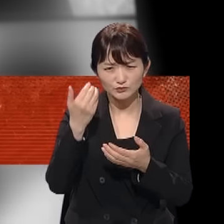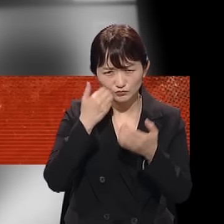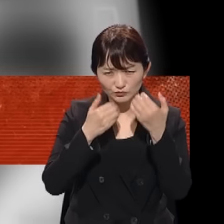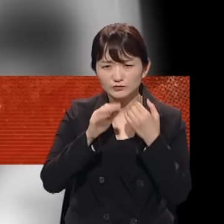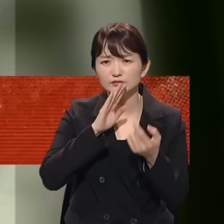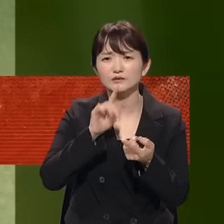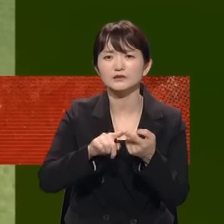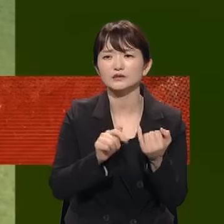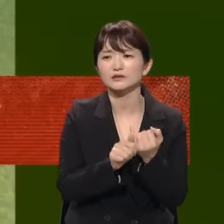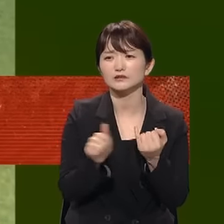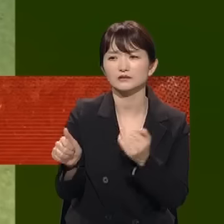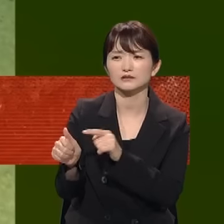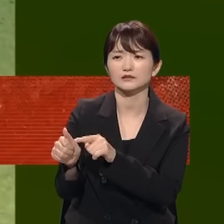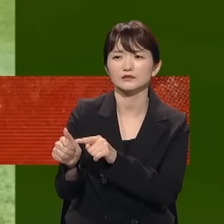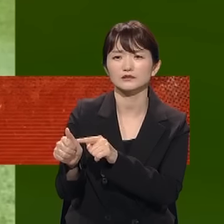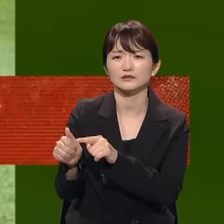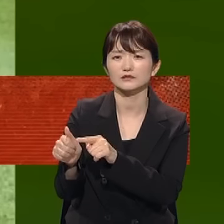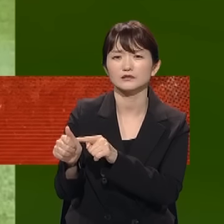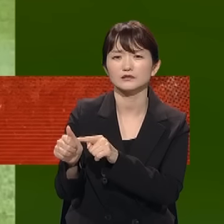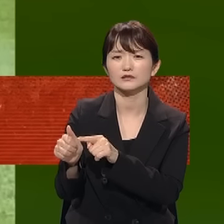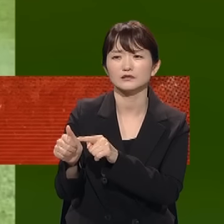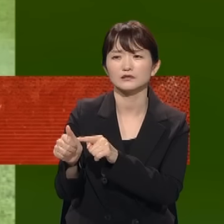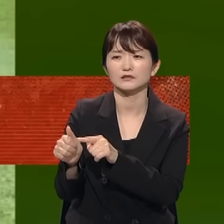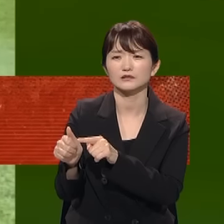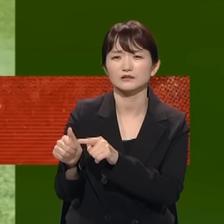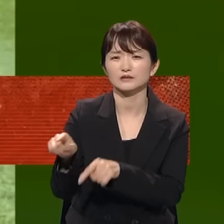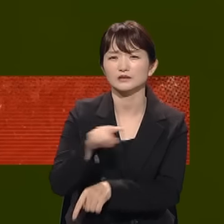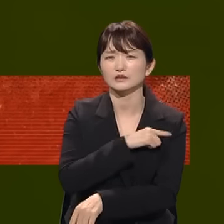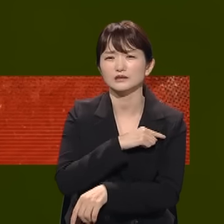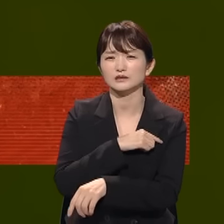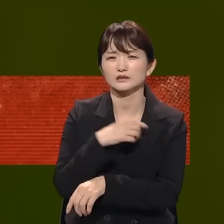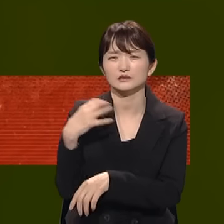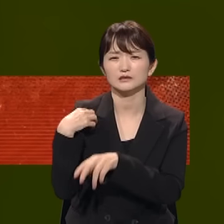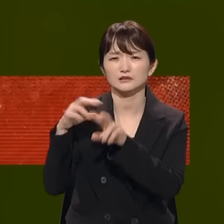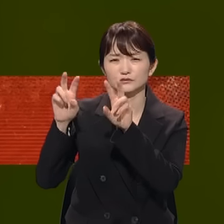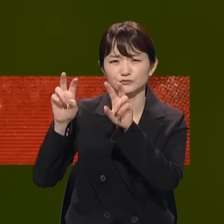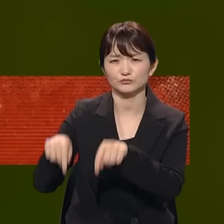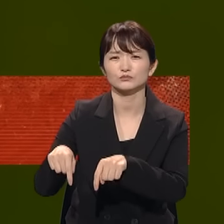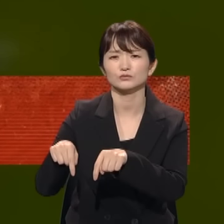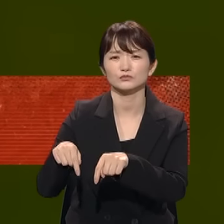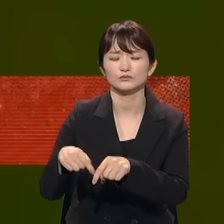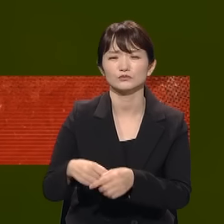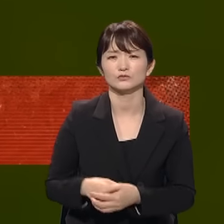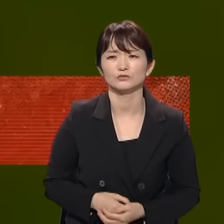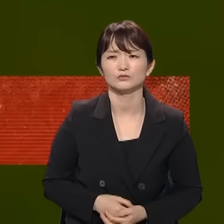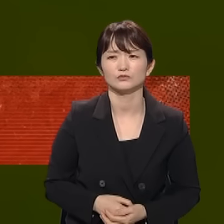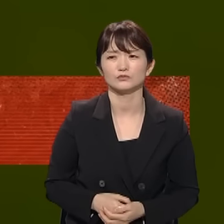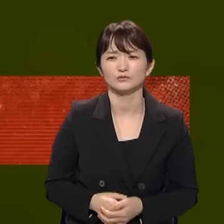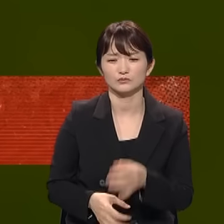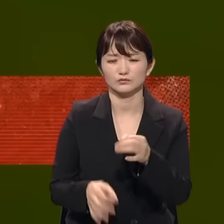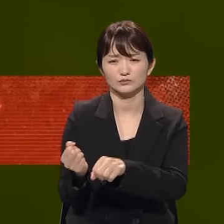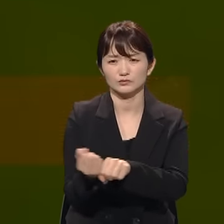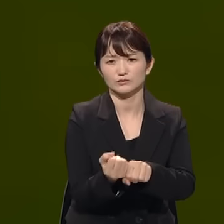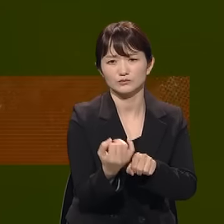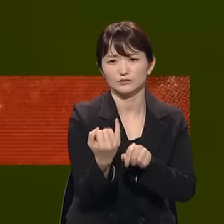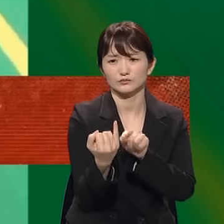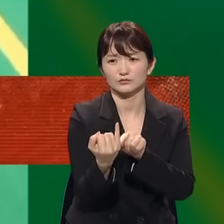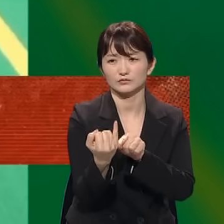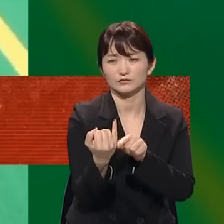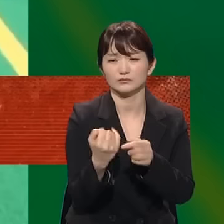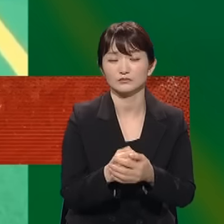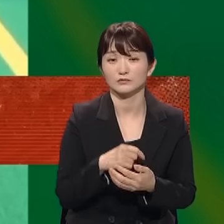남편에 대해서는 아 너무 좀 나 저는 남편이 가장 무책임한 지금 상황인 것 같다는 생각이 들거든요. 이 프로골퍼